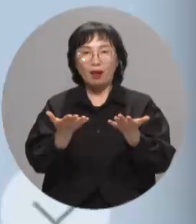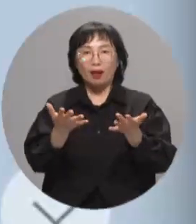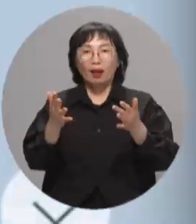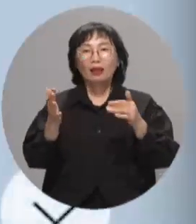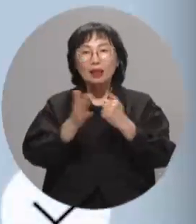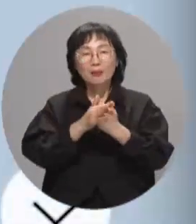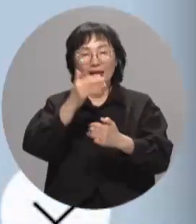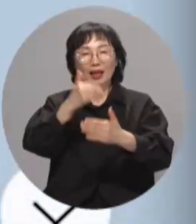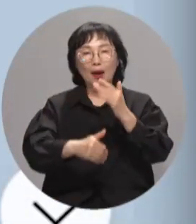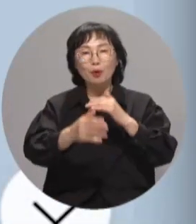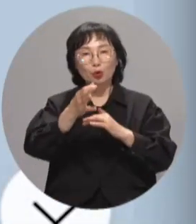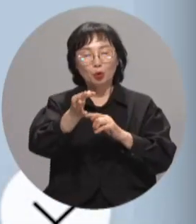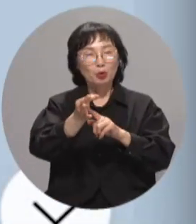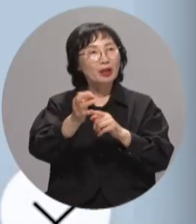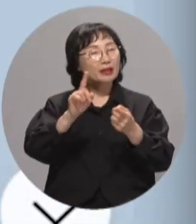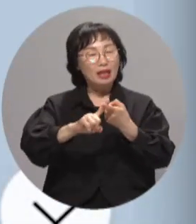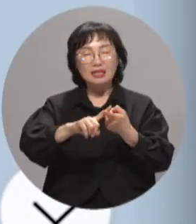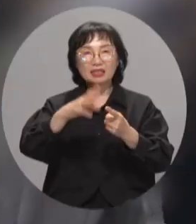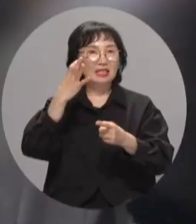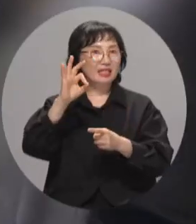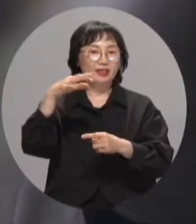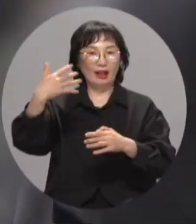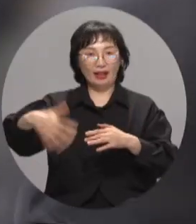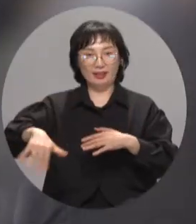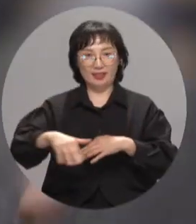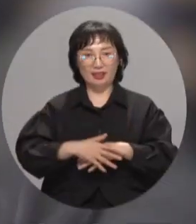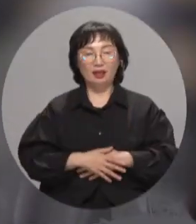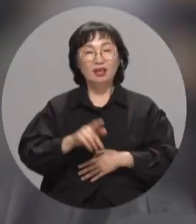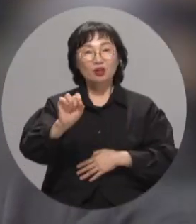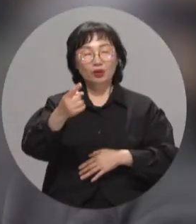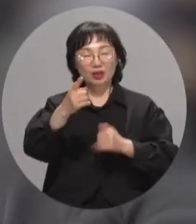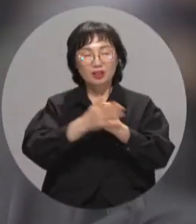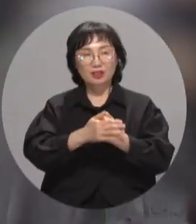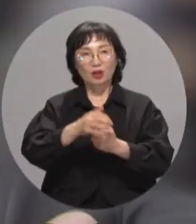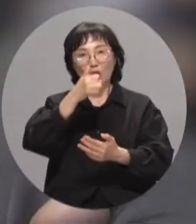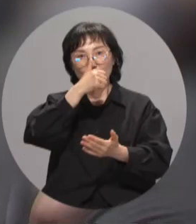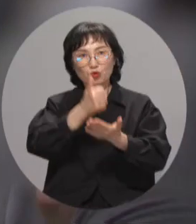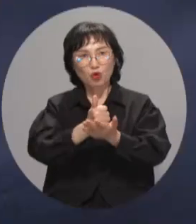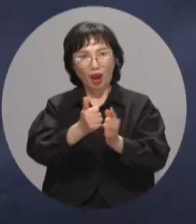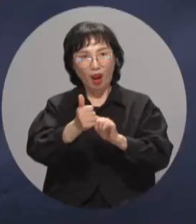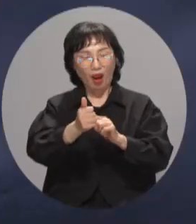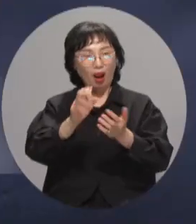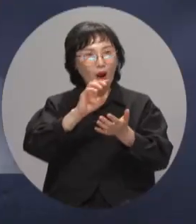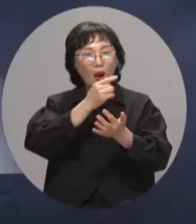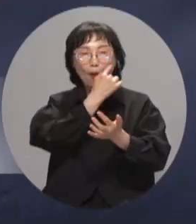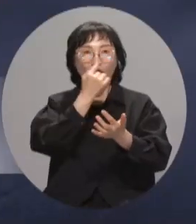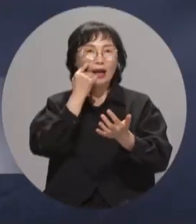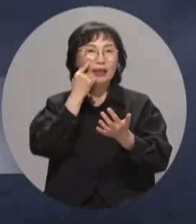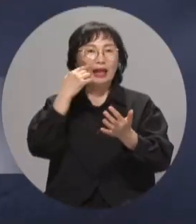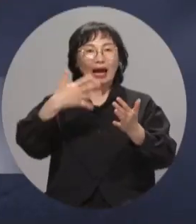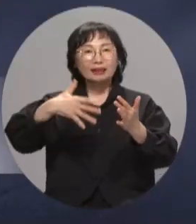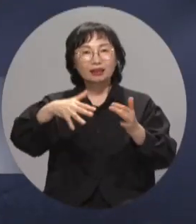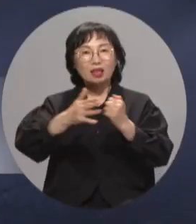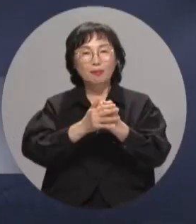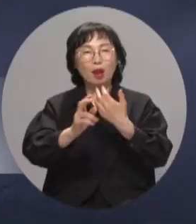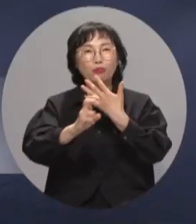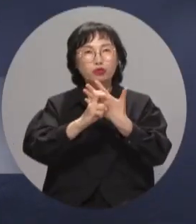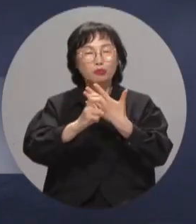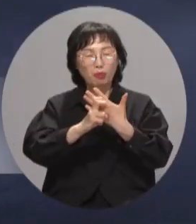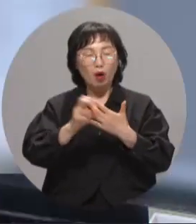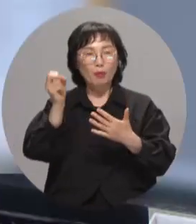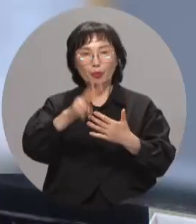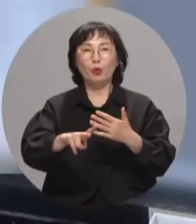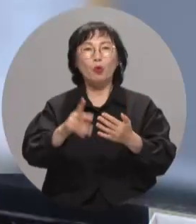나머지 금액은 인정되지 않았습니다 이처럼 범죄 입증이 쉽지 않은 상황에서 여전히 불법과 탈법을